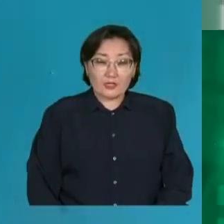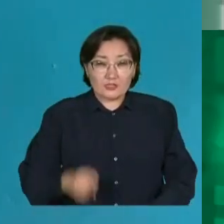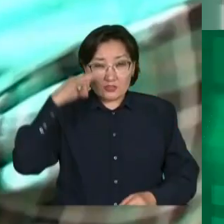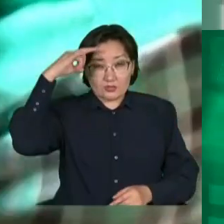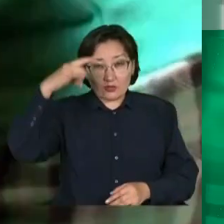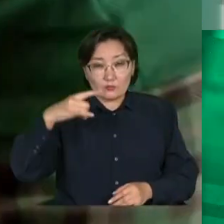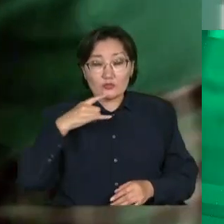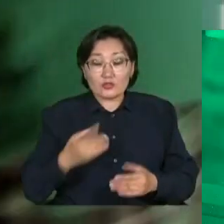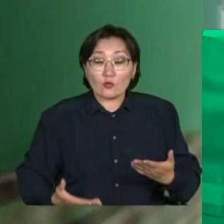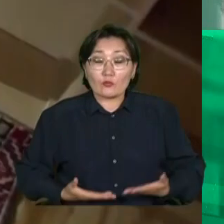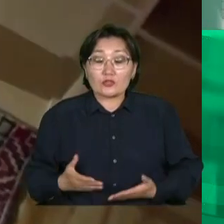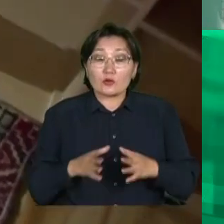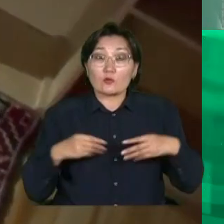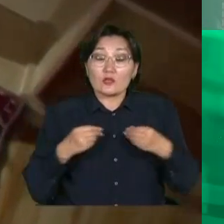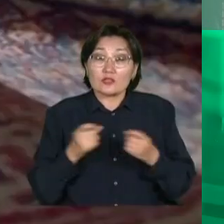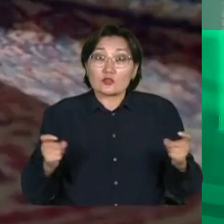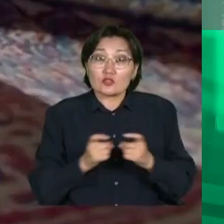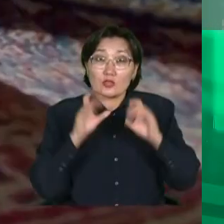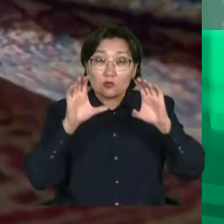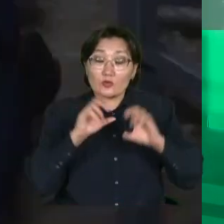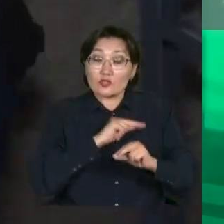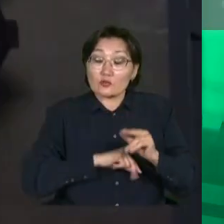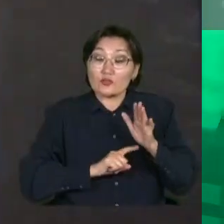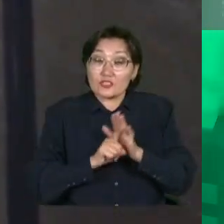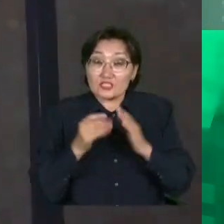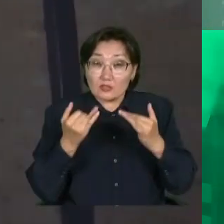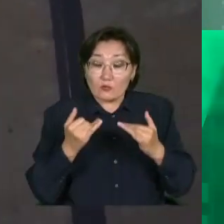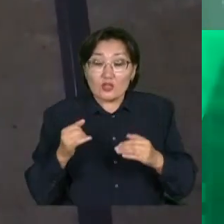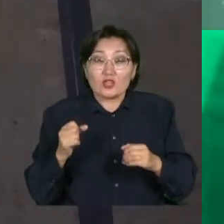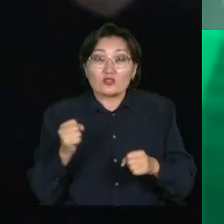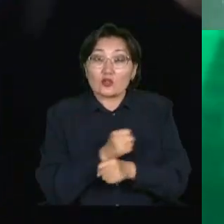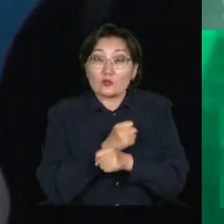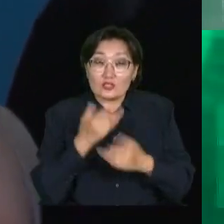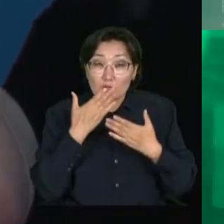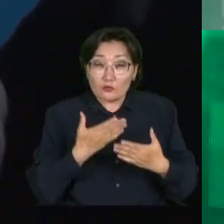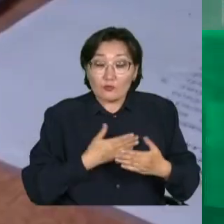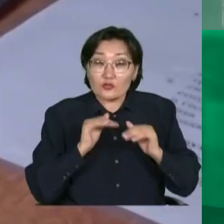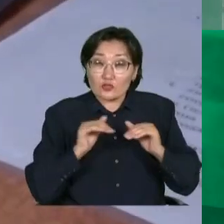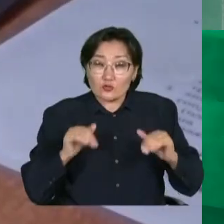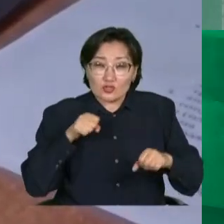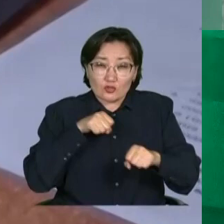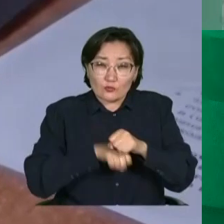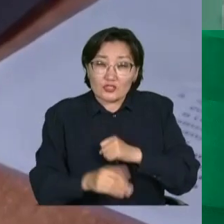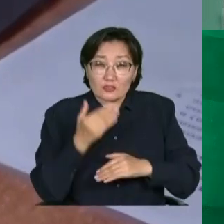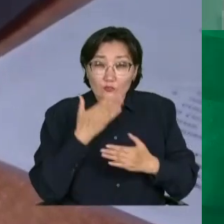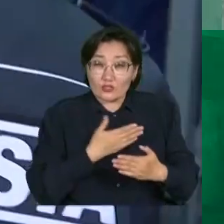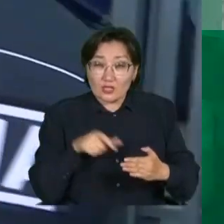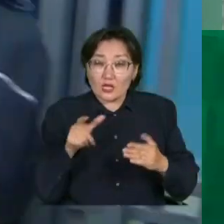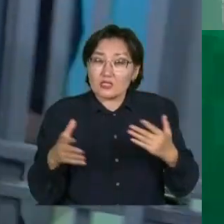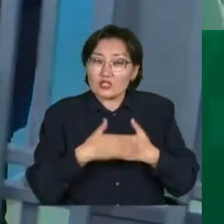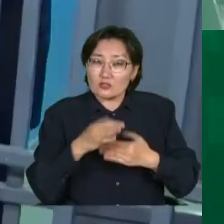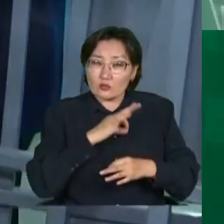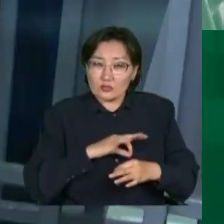Қазақстанда тұрмыстық зорлық-зомбылық туралы заң күшіне енді. Енді жұдырғала жүгіргендер мен балаларға қорлық көрсететіндер қандай